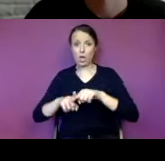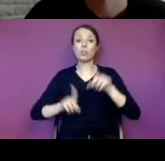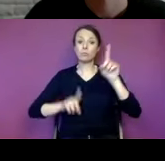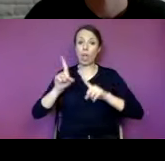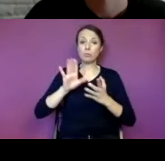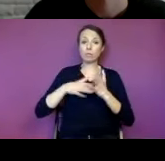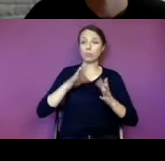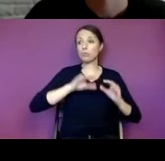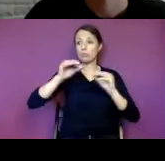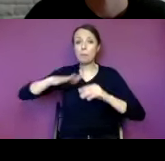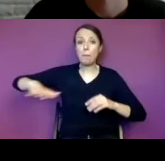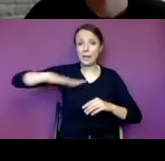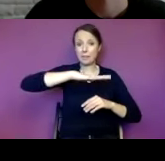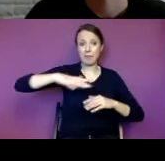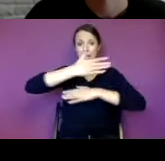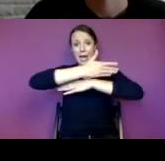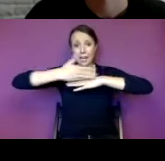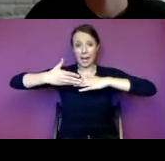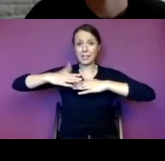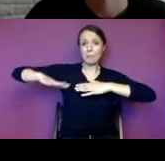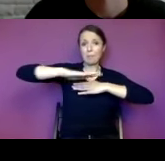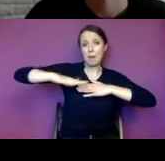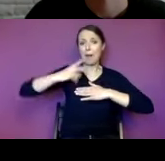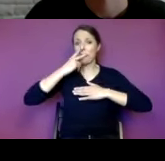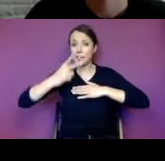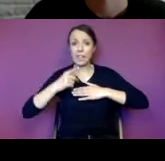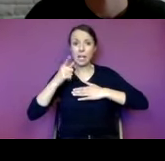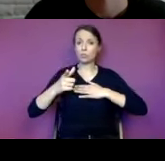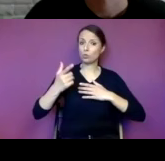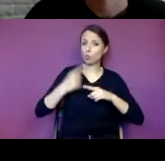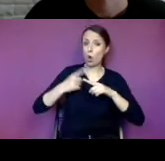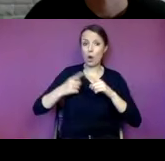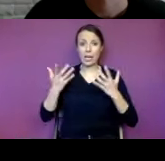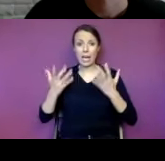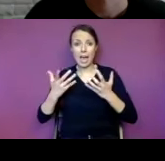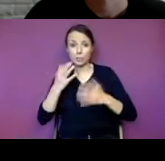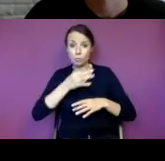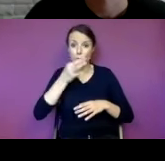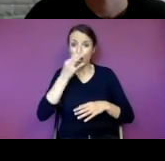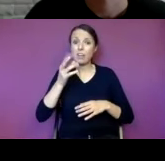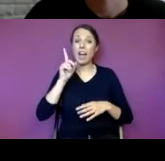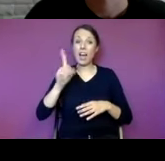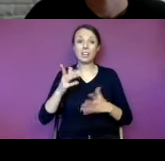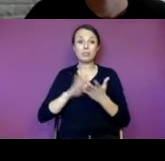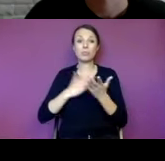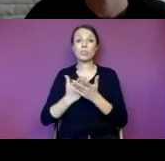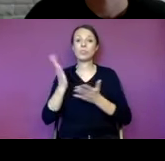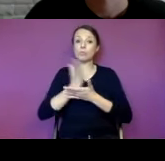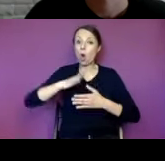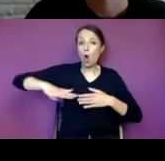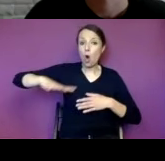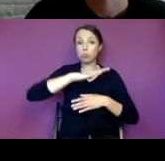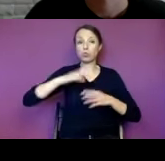no, peryferyjnych. Oczywiście w kategoriach takich bardziej formalnych o konturbanizacji mówiono, kiedy pewne obszary wzrostu gospodarczego